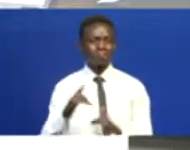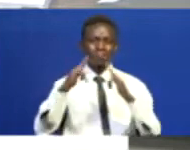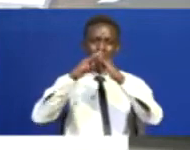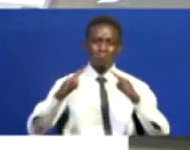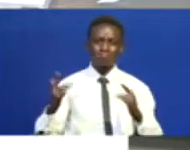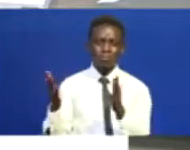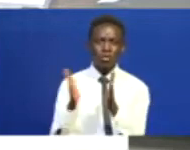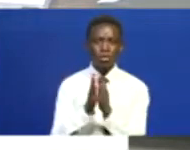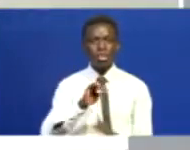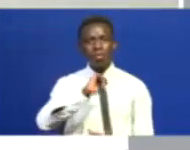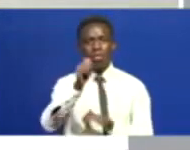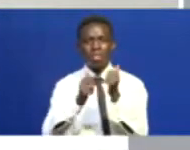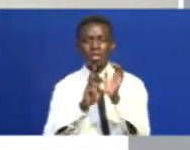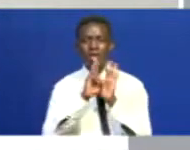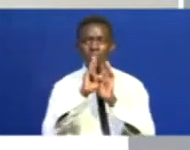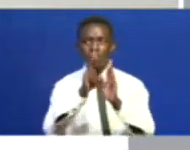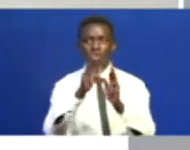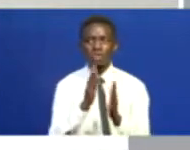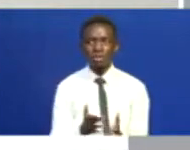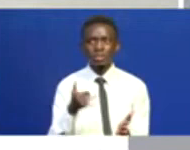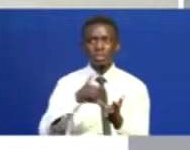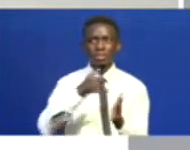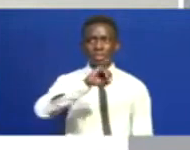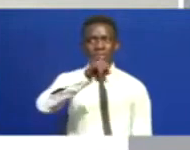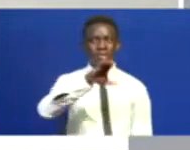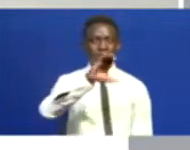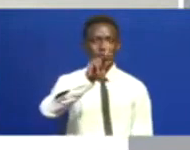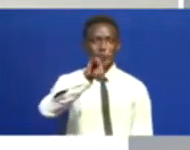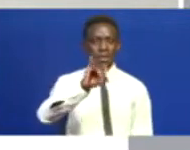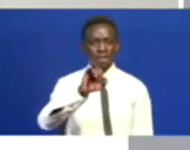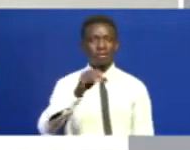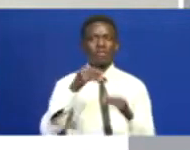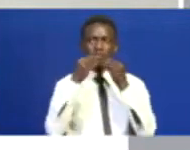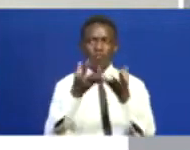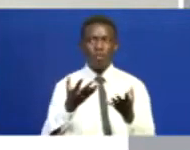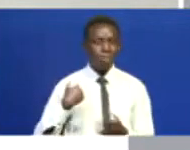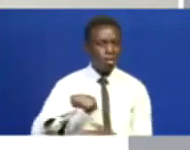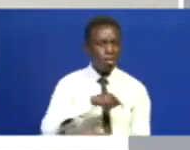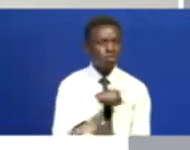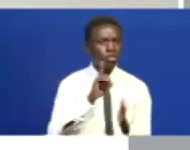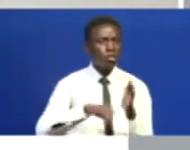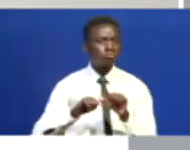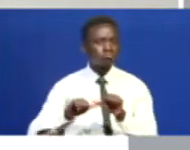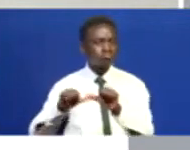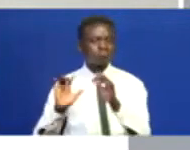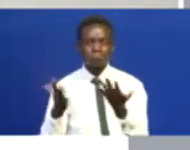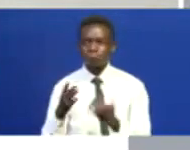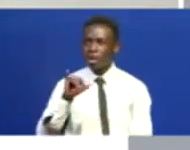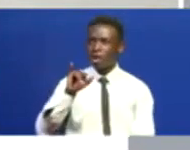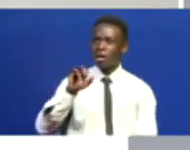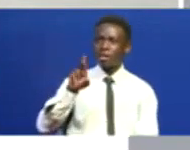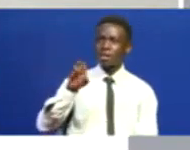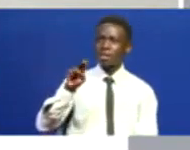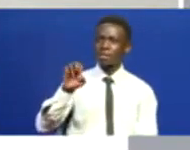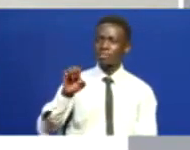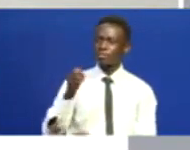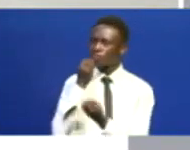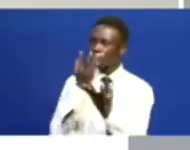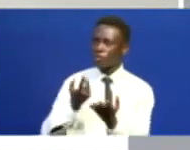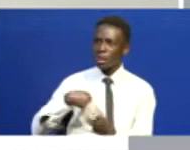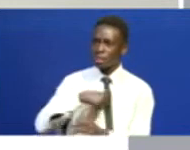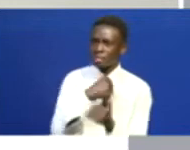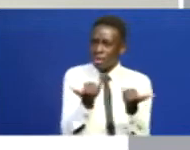wanahabari wenzetu akiwemo kina Jackie Wambiri waweze kutujuza kwa sasa ni kipi kinachoendelea. Irene, kama unatupata tueleze kwa sasa kuna